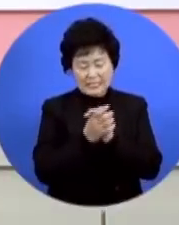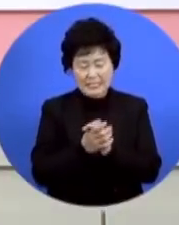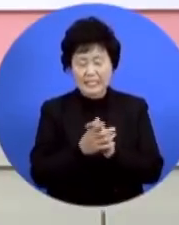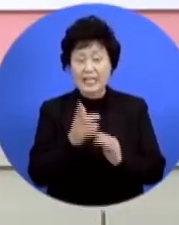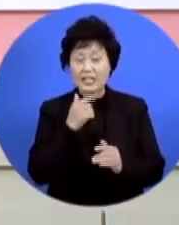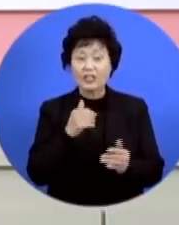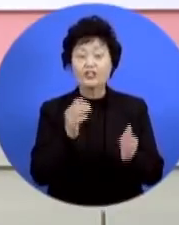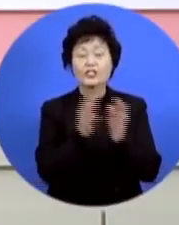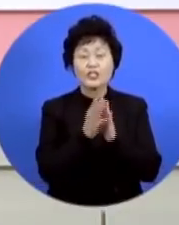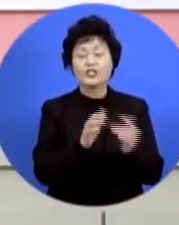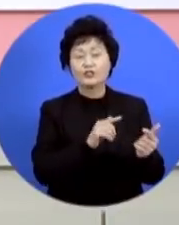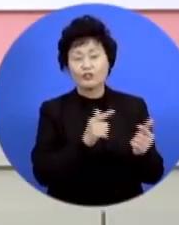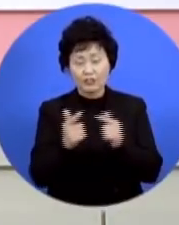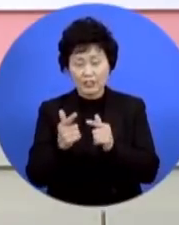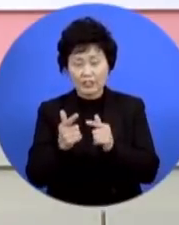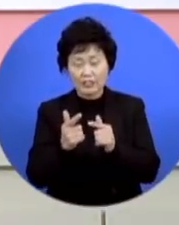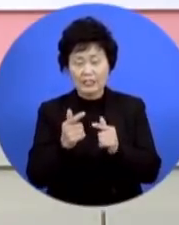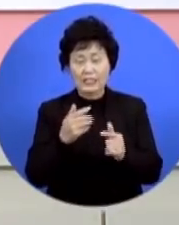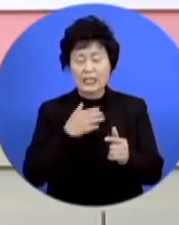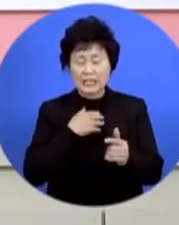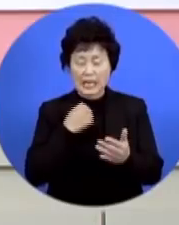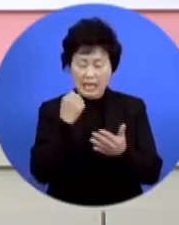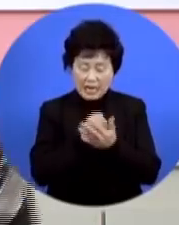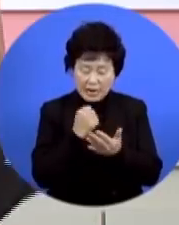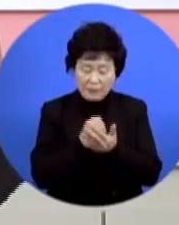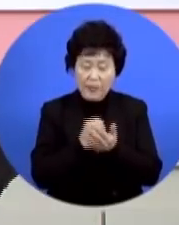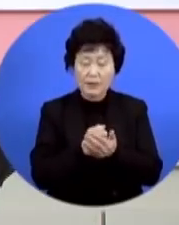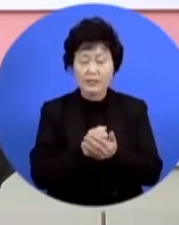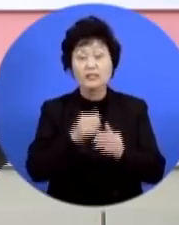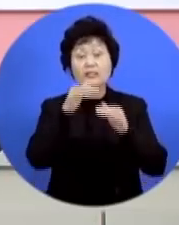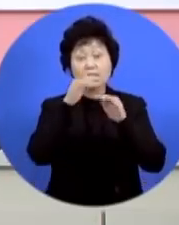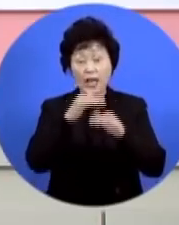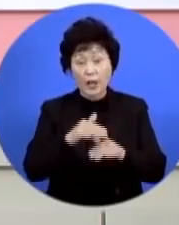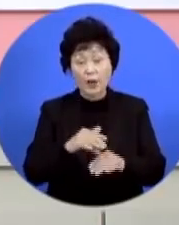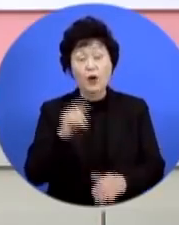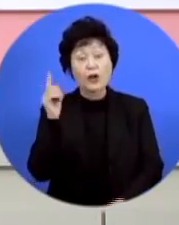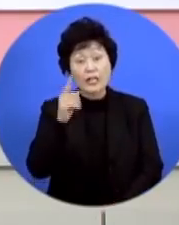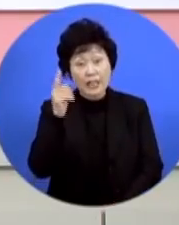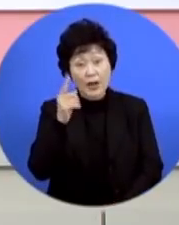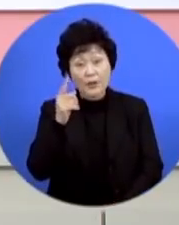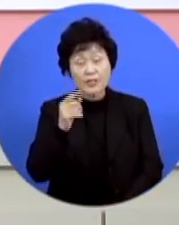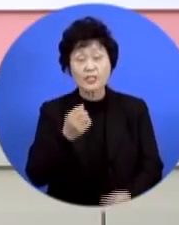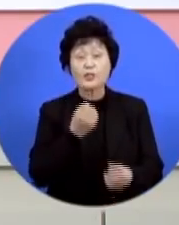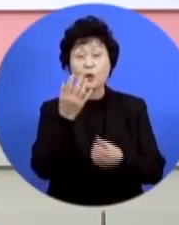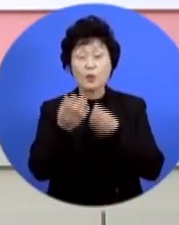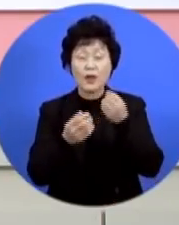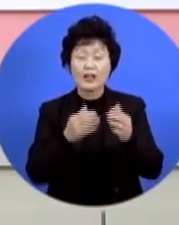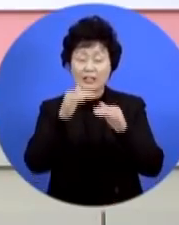음모를 꾸미고 예. 그때 다윗의 그 절절한 눈물이 가슴으로 쫙 오는 거예요.